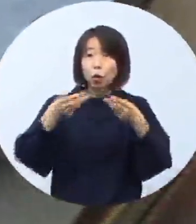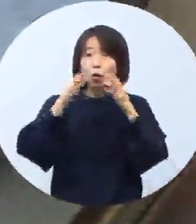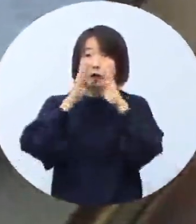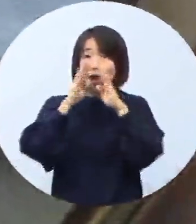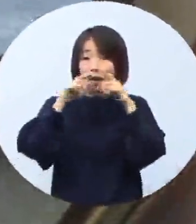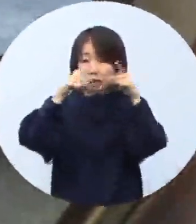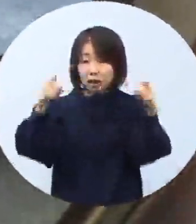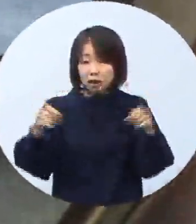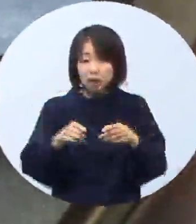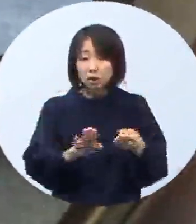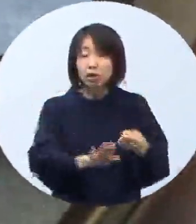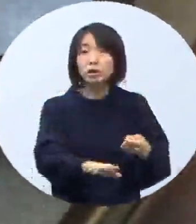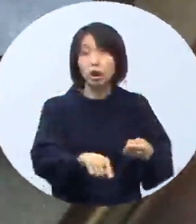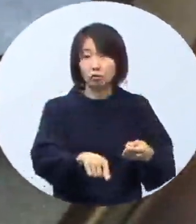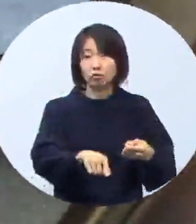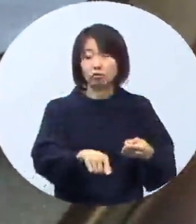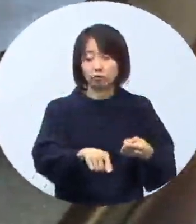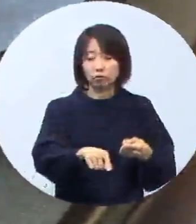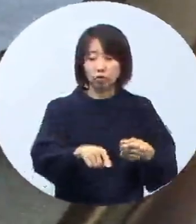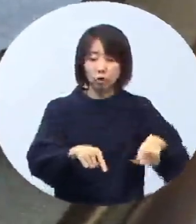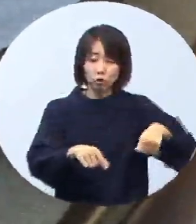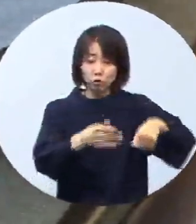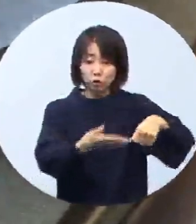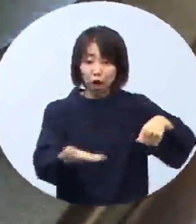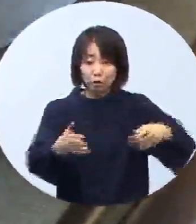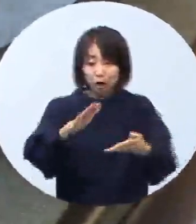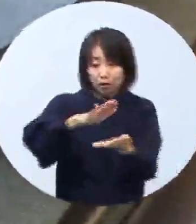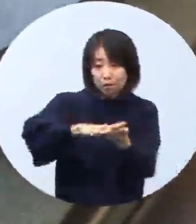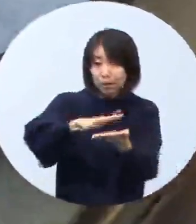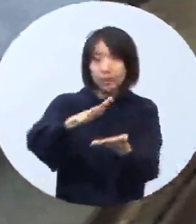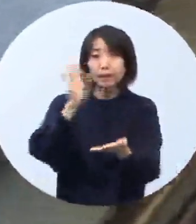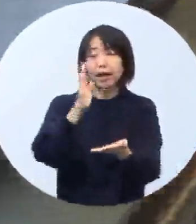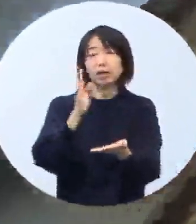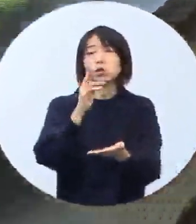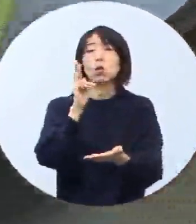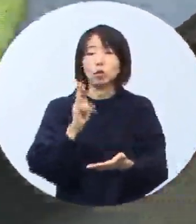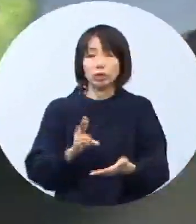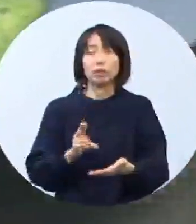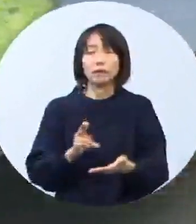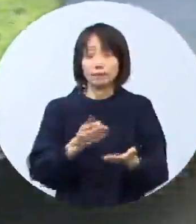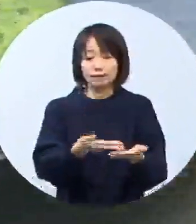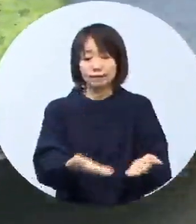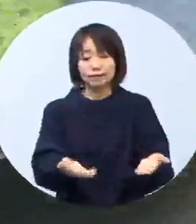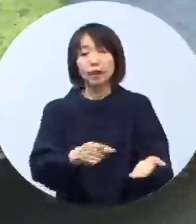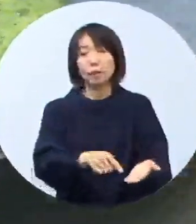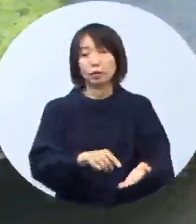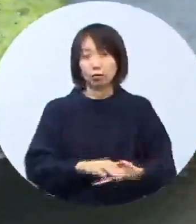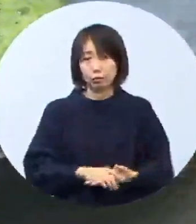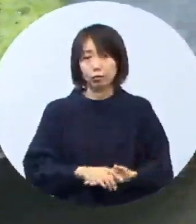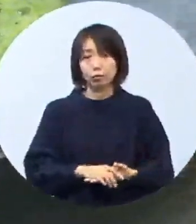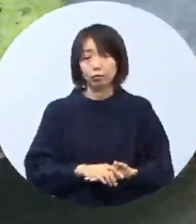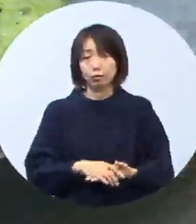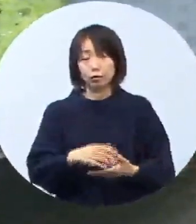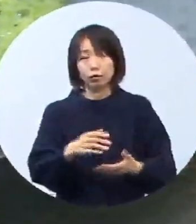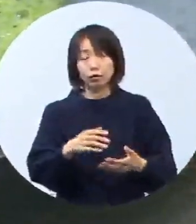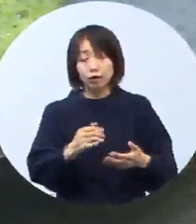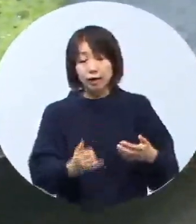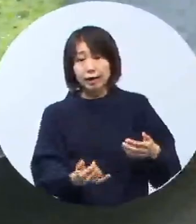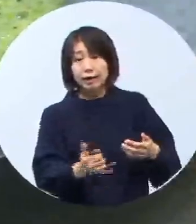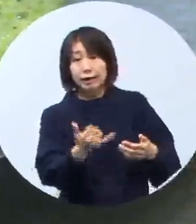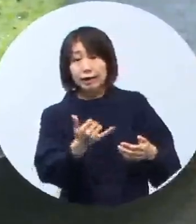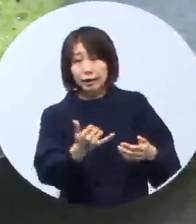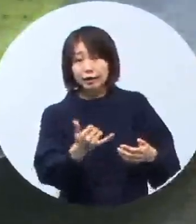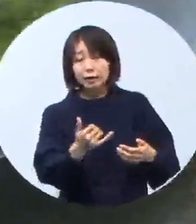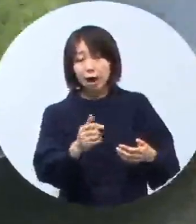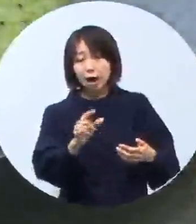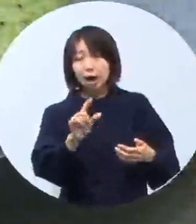ありますね。 はい、くっつかないようにするために敷いてあります。 はい、これ火加減どのぐらいで焼いてた